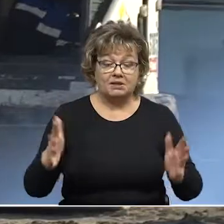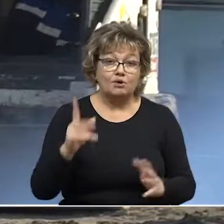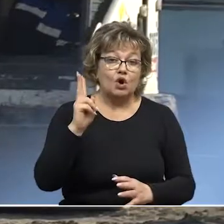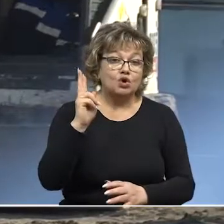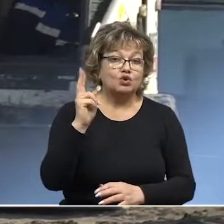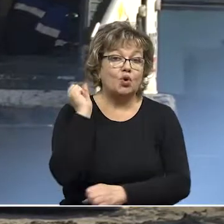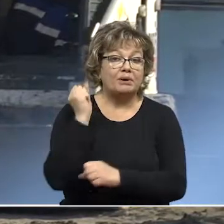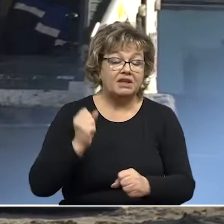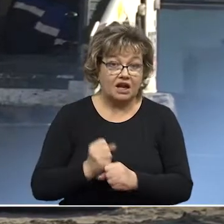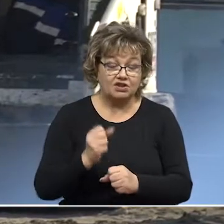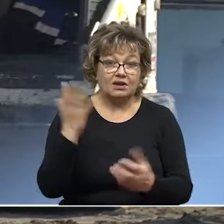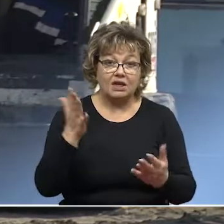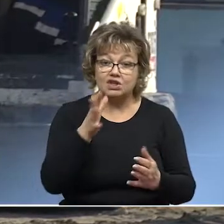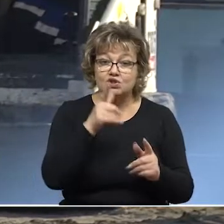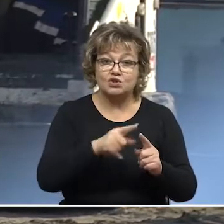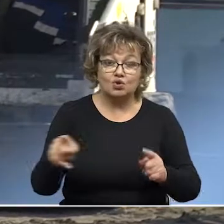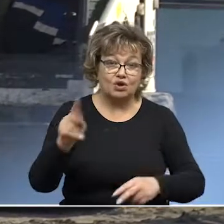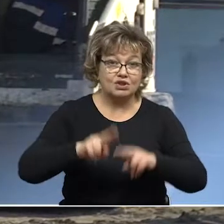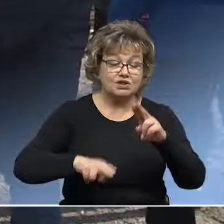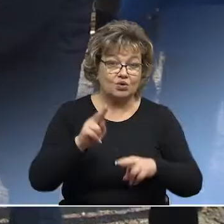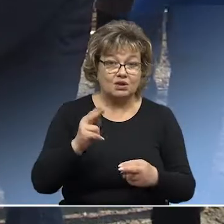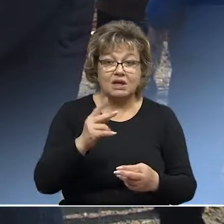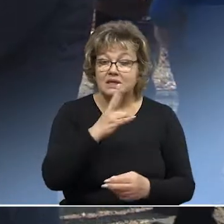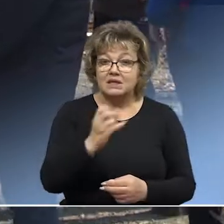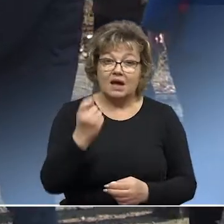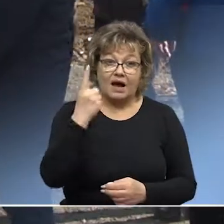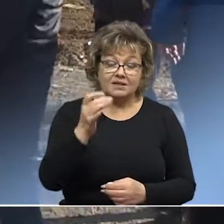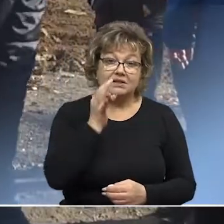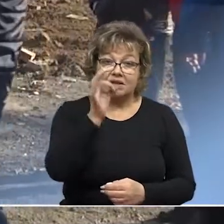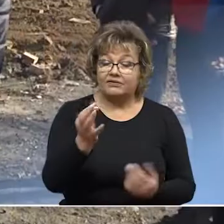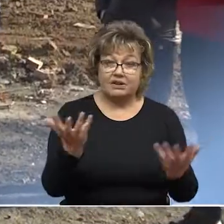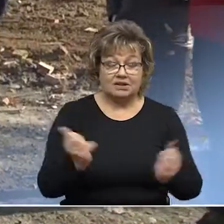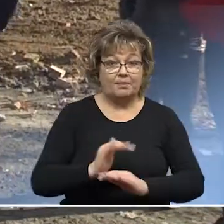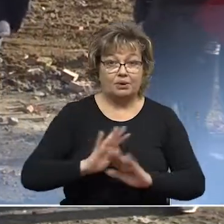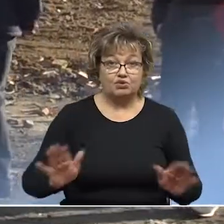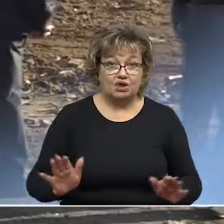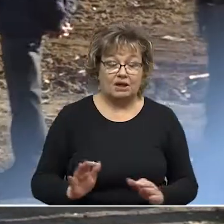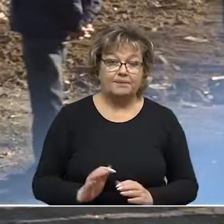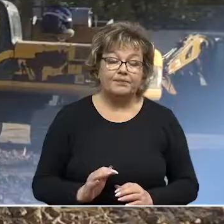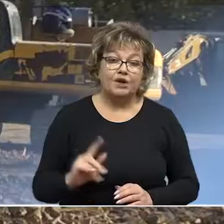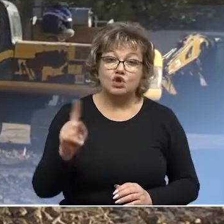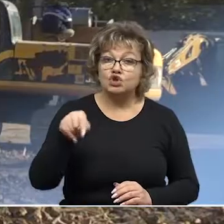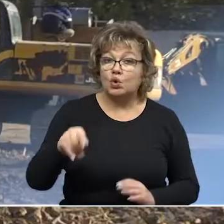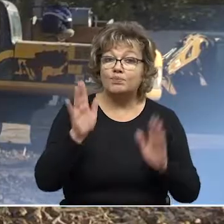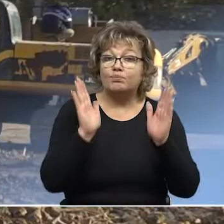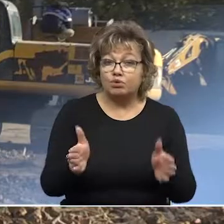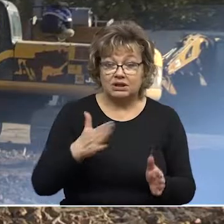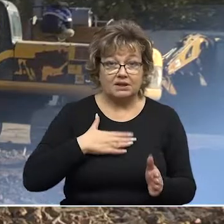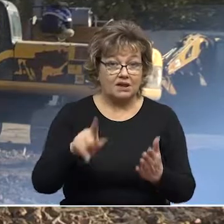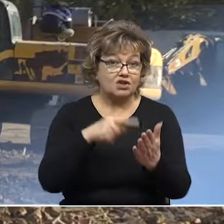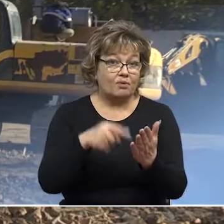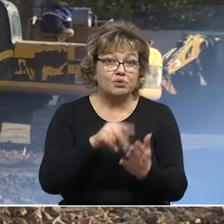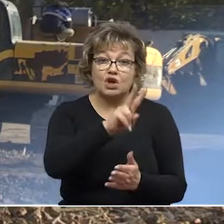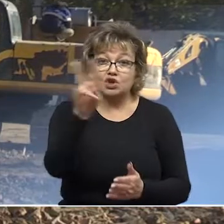Кто подрядчик, что строит, какие сроки? Ни на один из многочисленных вопросов местные жители ответ так и не получили. Что здесь будет, на